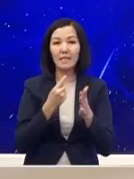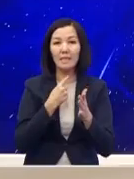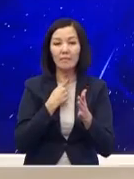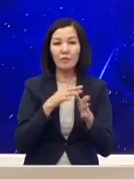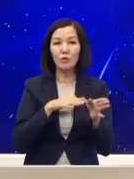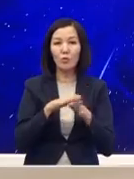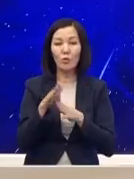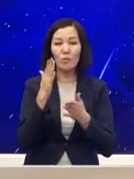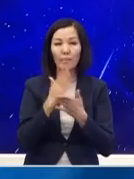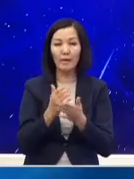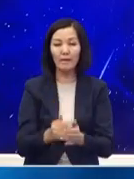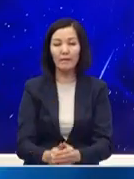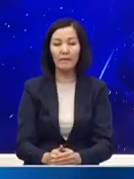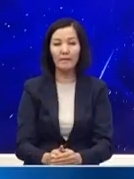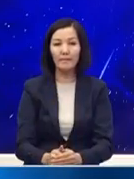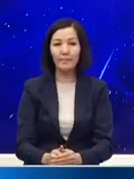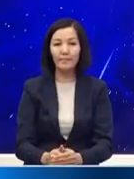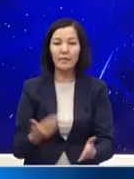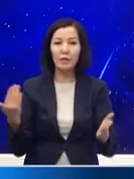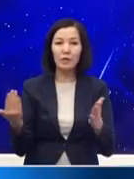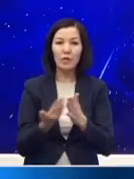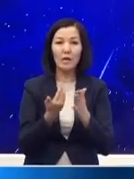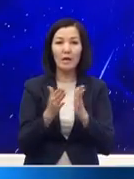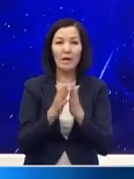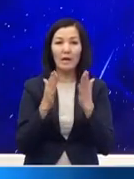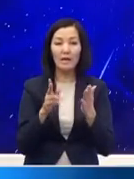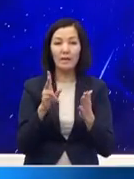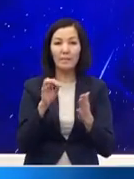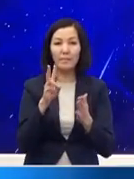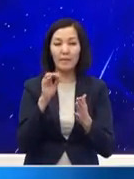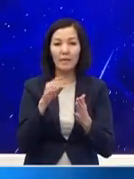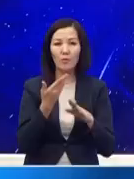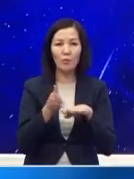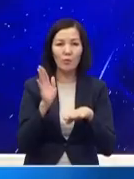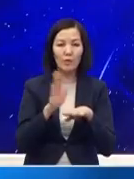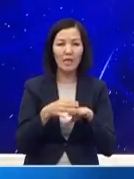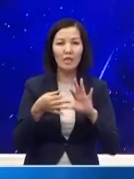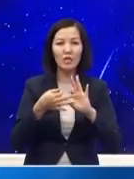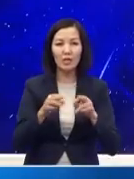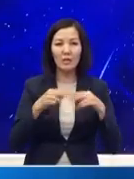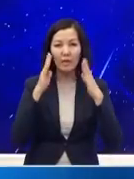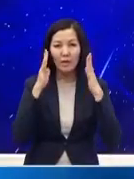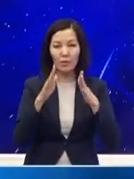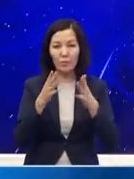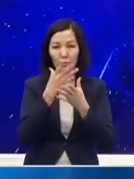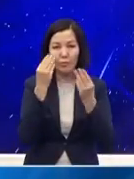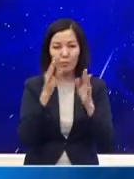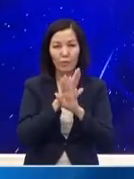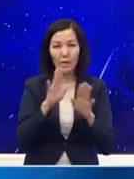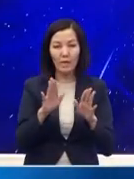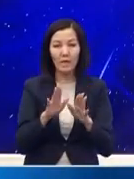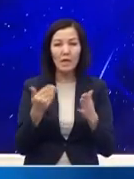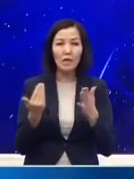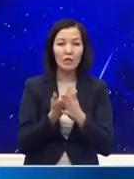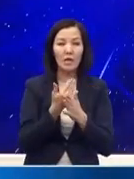толық қамтылған. Жаңа әліпби бастамасы бұл күрделі әрі шетін мәселе екенін ұмытпаған жөн. Жаңа графикан